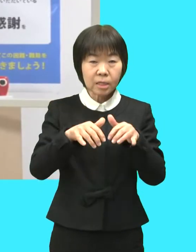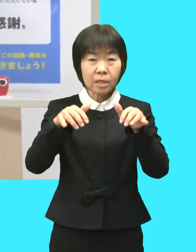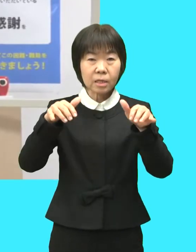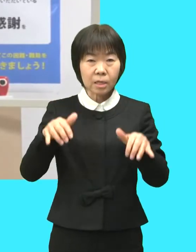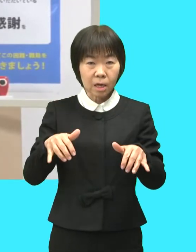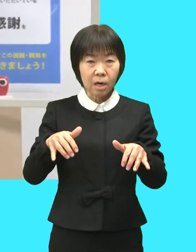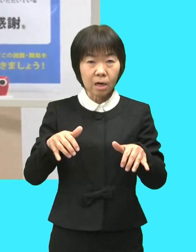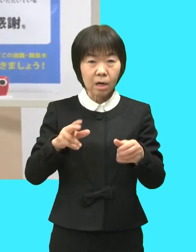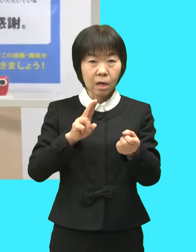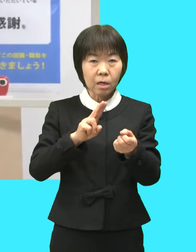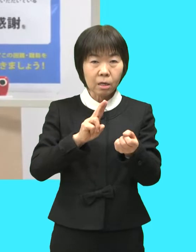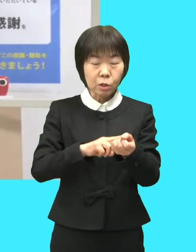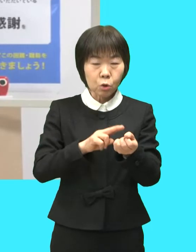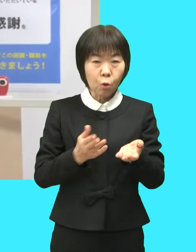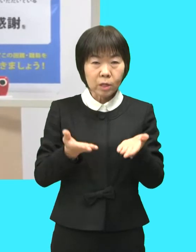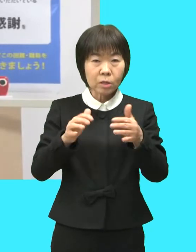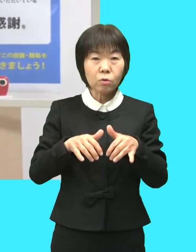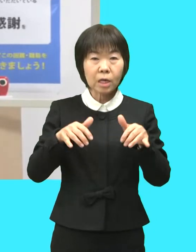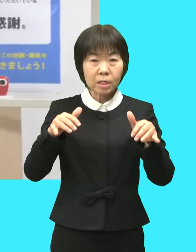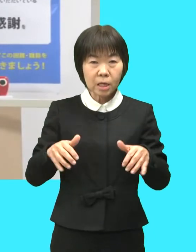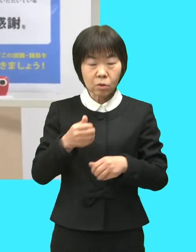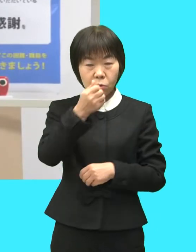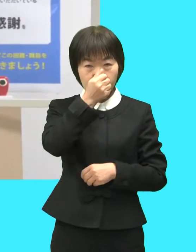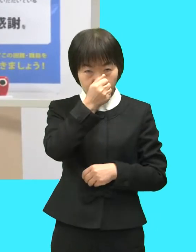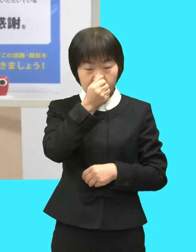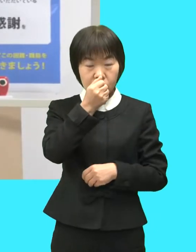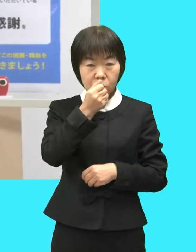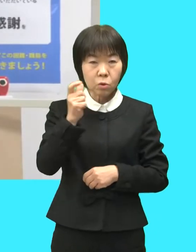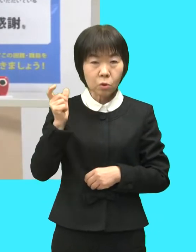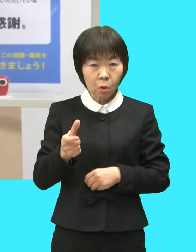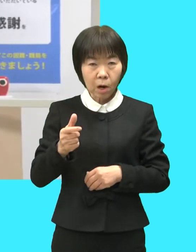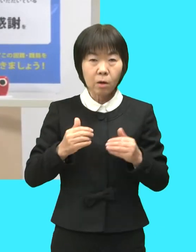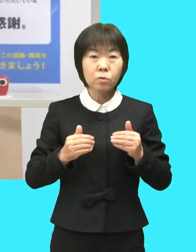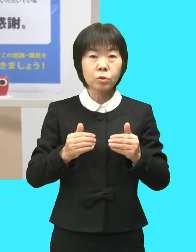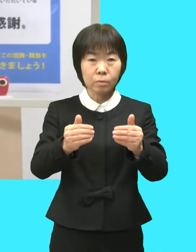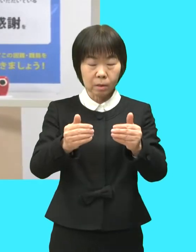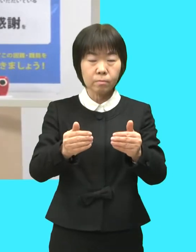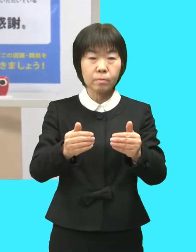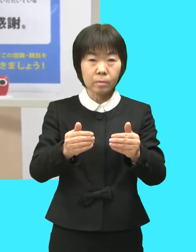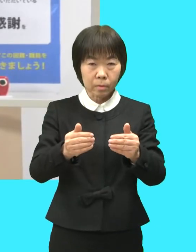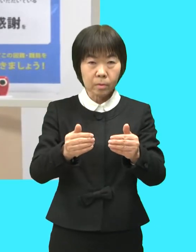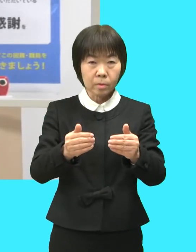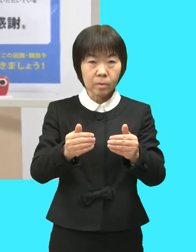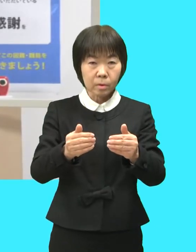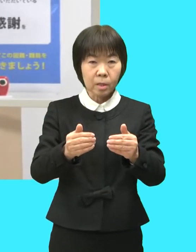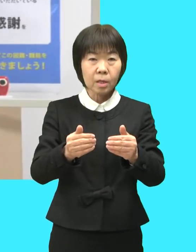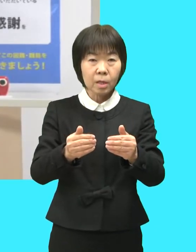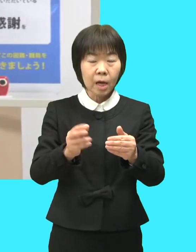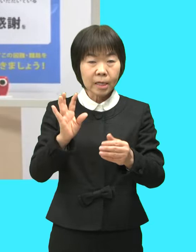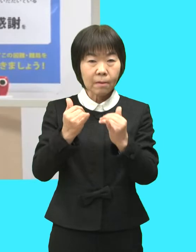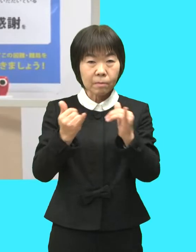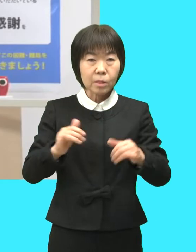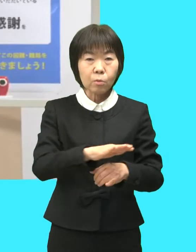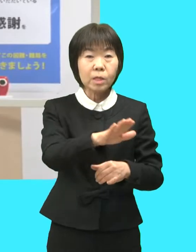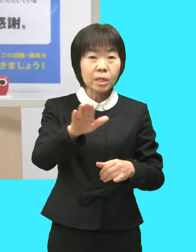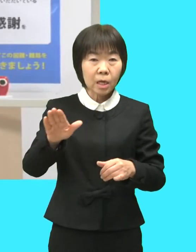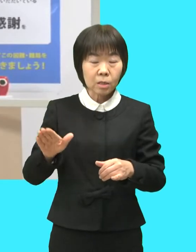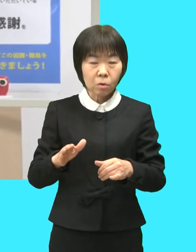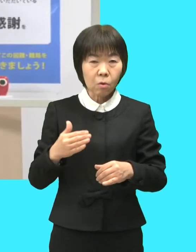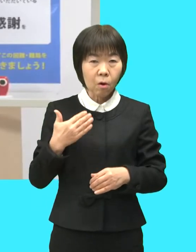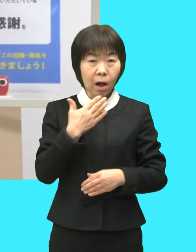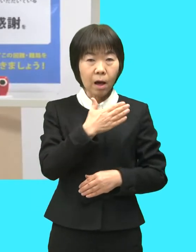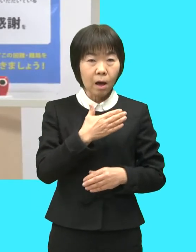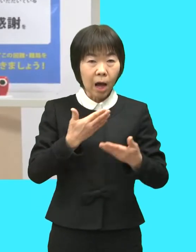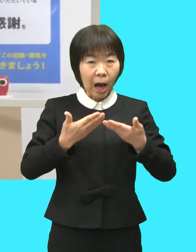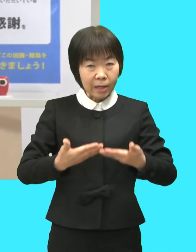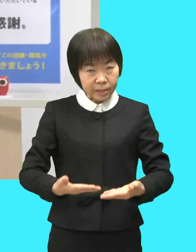や医療提供体制の充実・強化を進めるなど、引き続き県民の皆さんの安